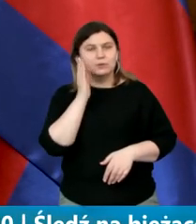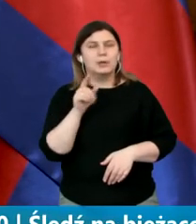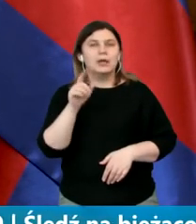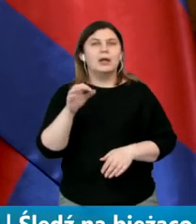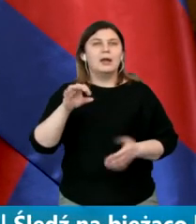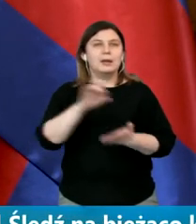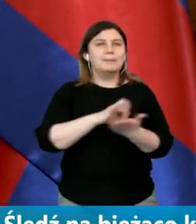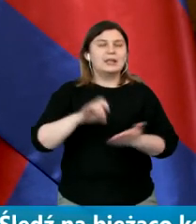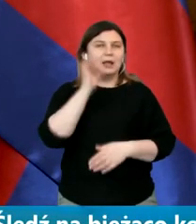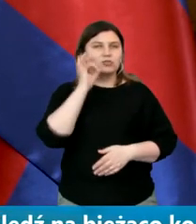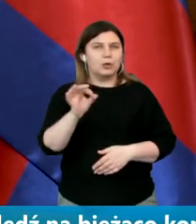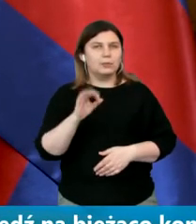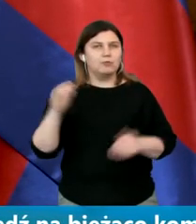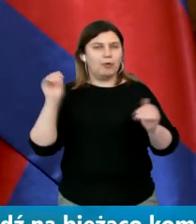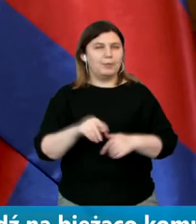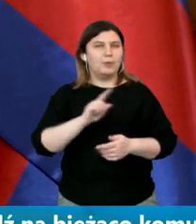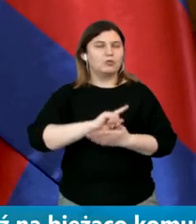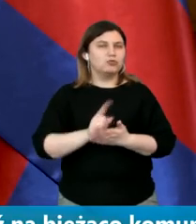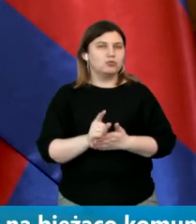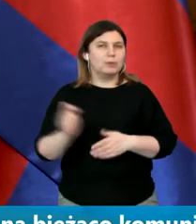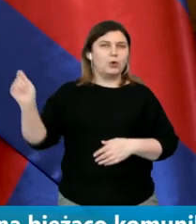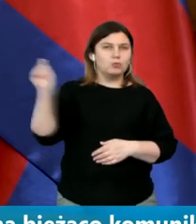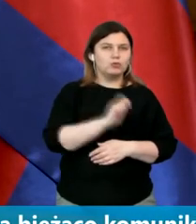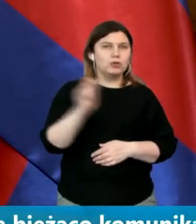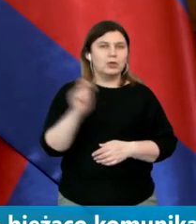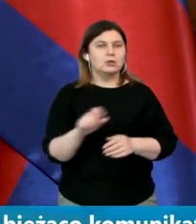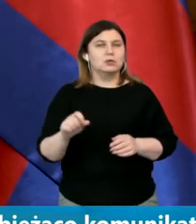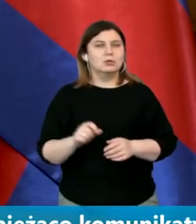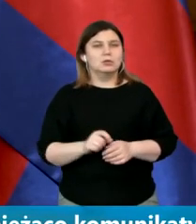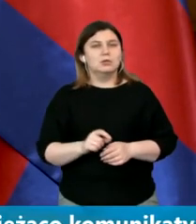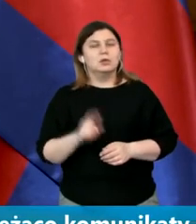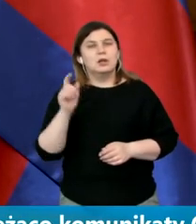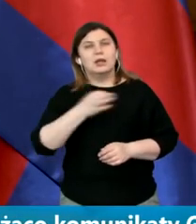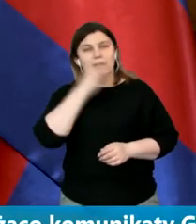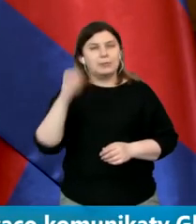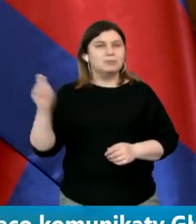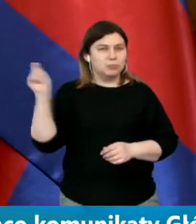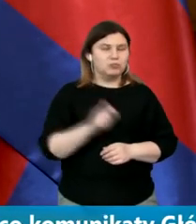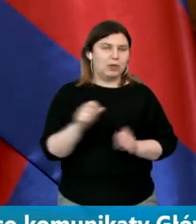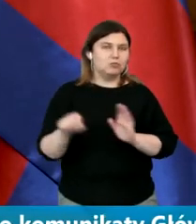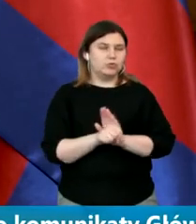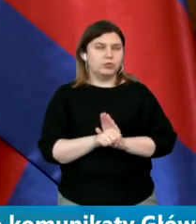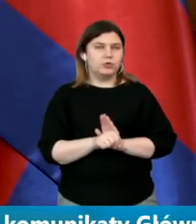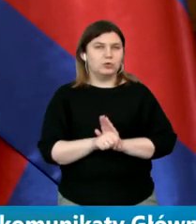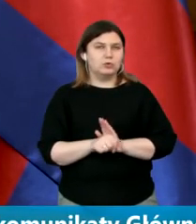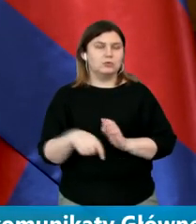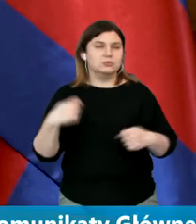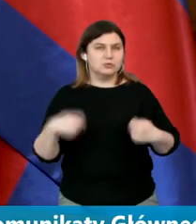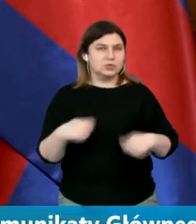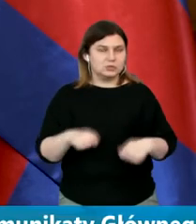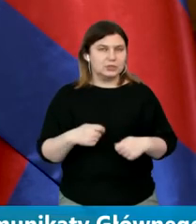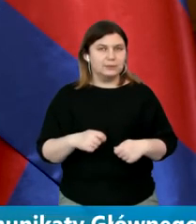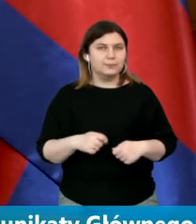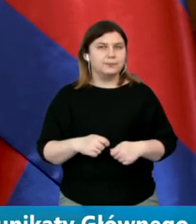Dobra, aby mogli sprawniej wjeżdżać, nie muszę, nie do końca sprawnie, ale sprawniej wjeżdżać do Szczecina,